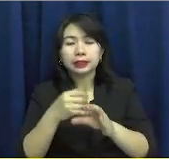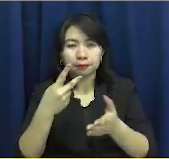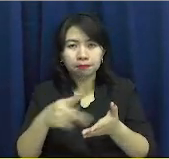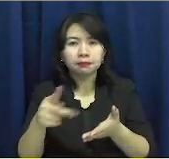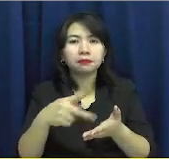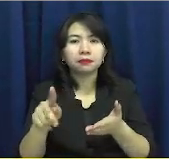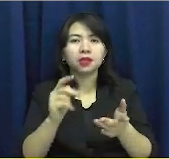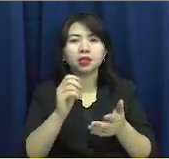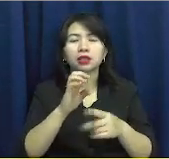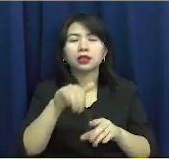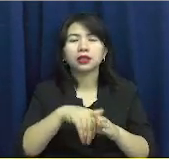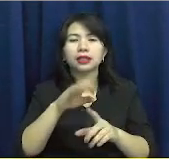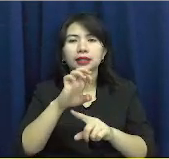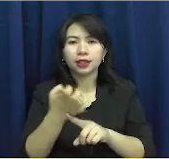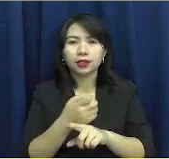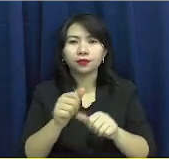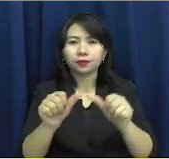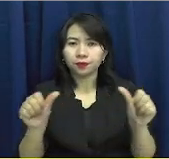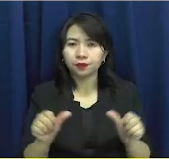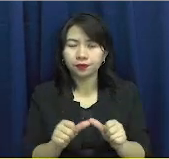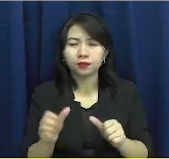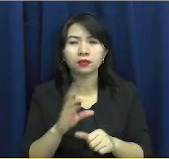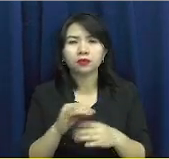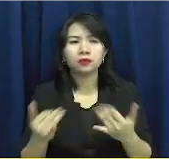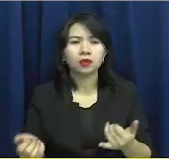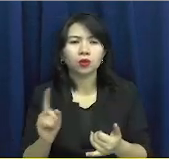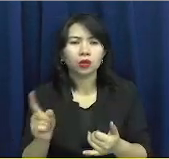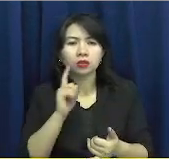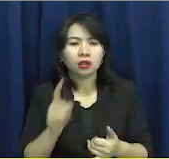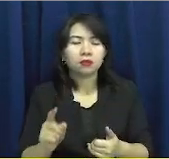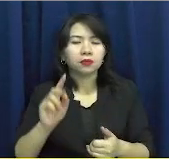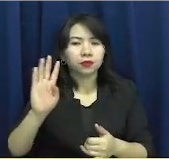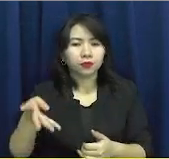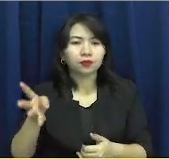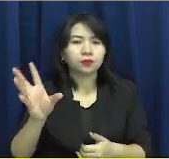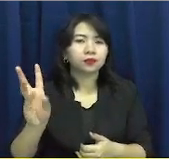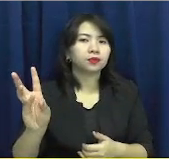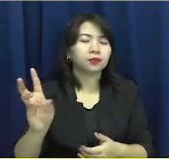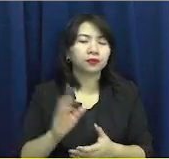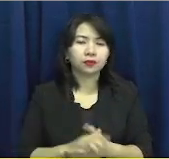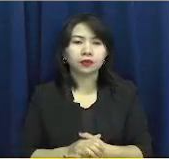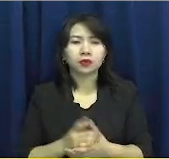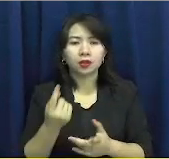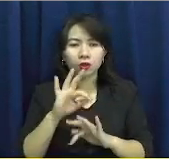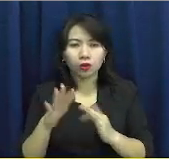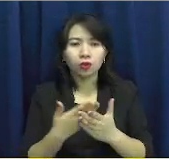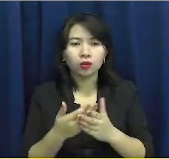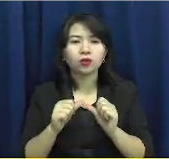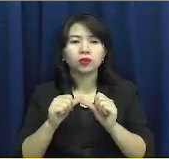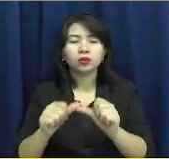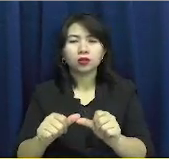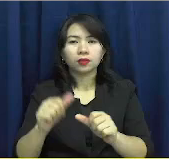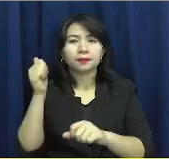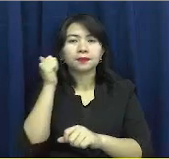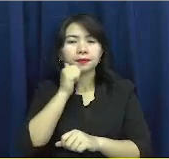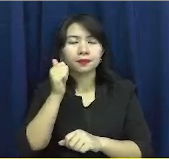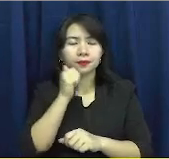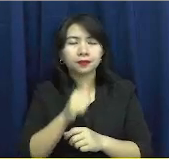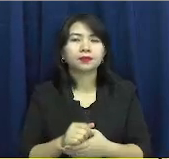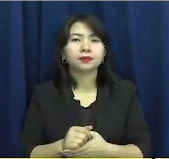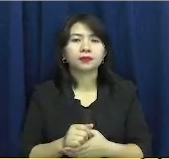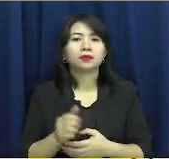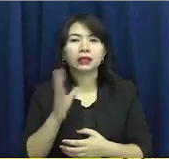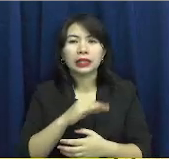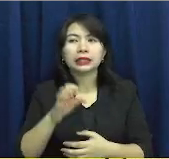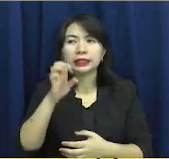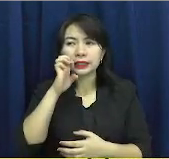bawat areas. You see? Ang sabi sa verse 46, and they continued daily with one accord and breaking bread from house to house did eat